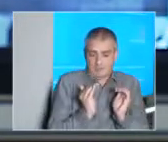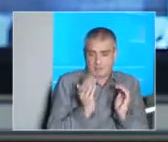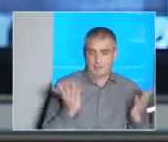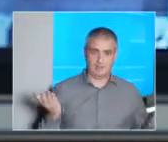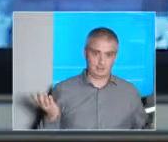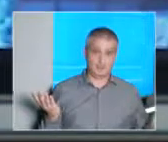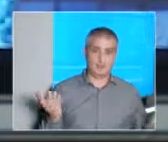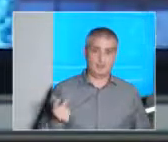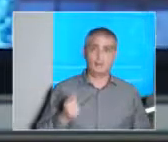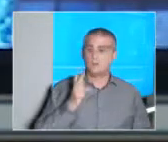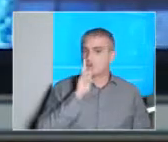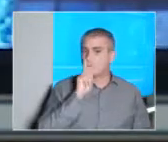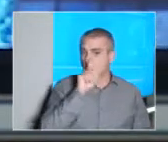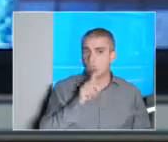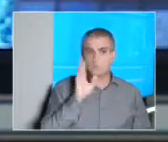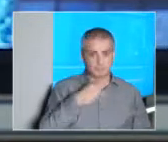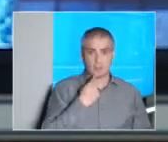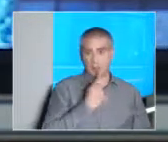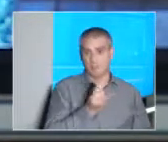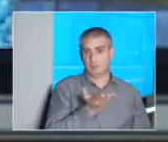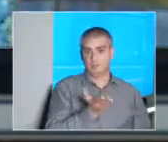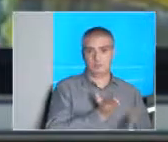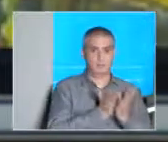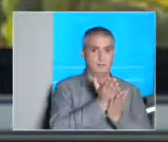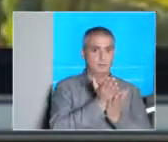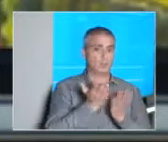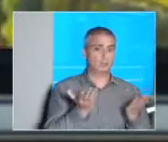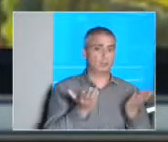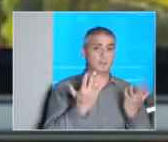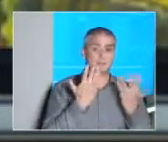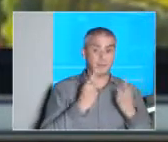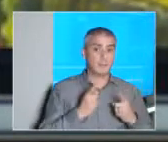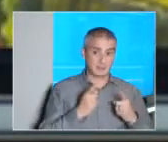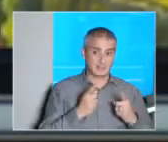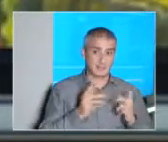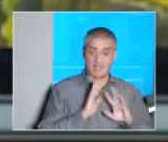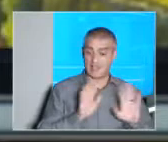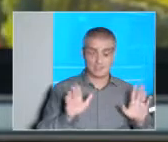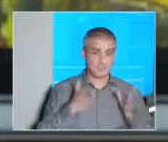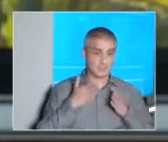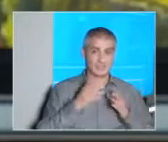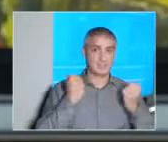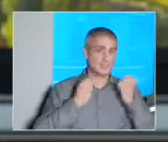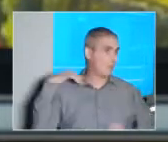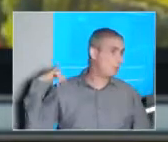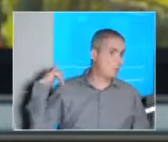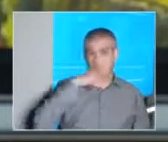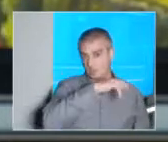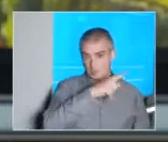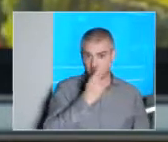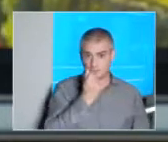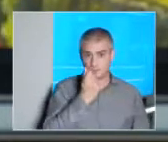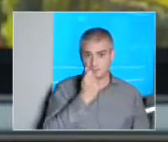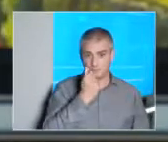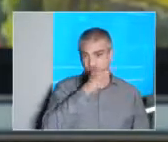בסופו של דבר. יכול להיות שצריך גם להגיד את הדברים ביושר, שמהרגע שאין את נתיב התחבורה הזה, עם